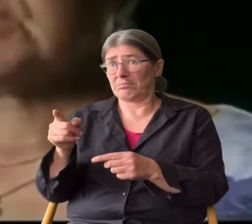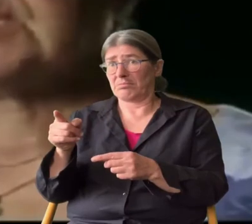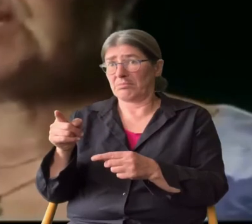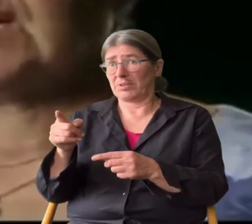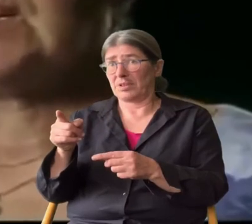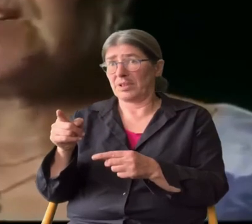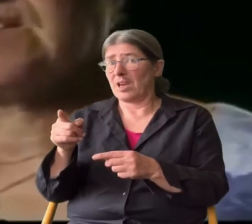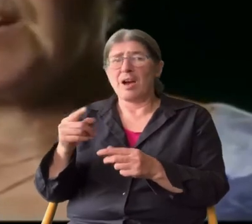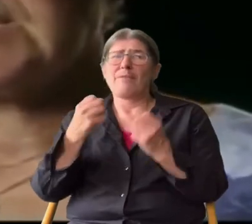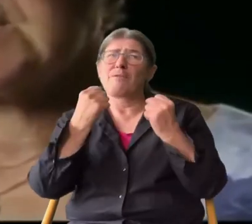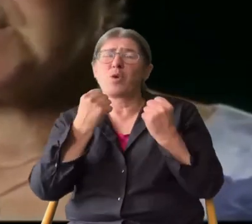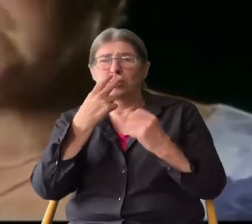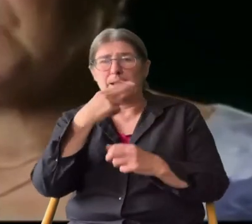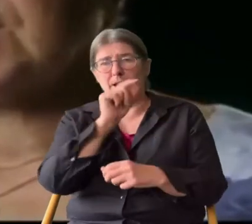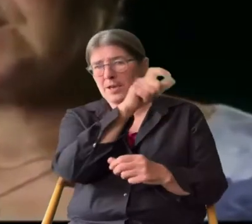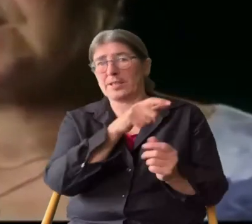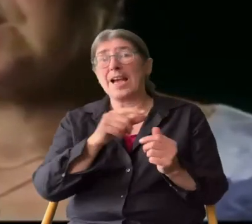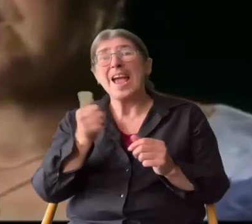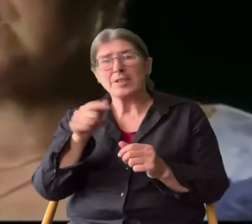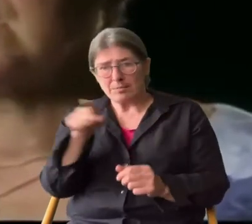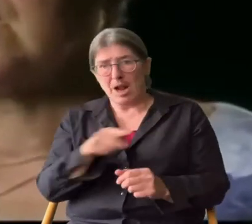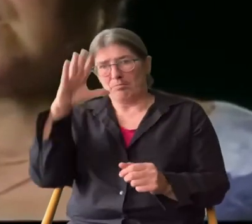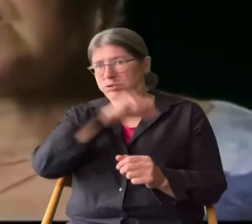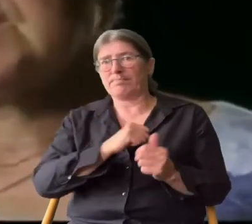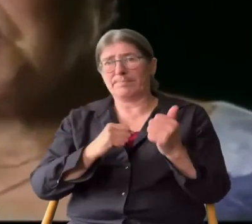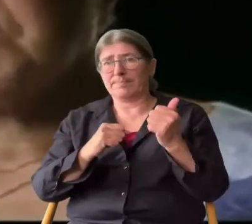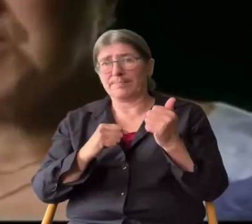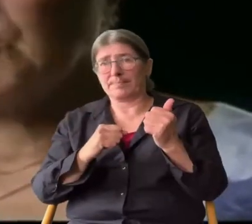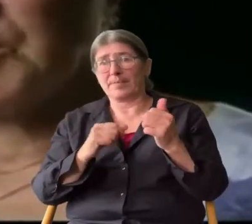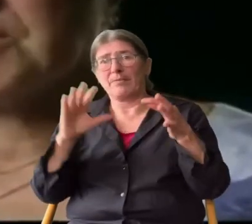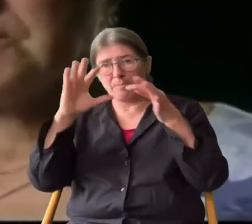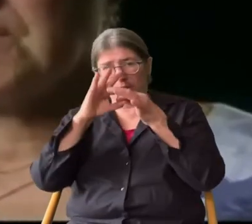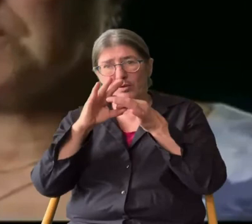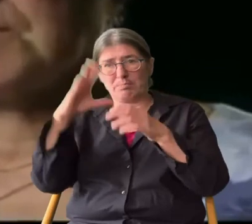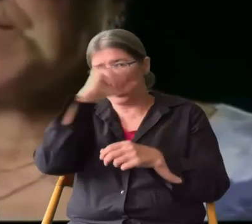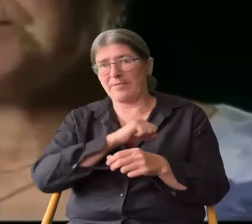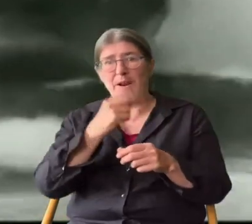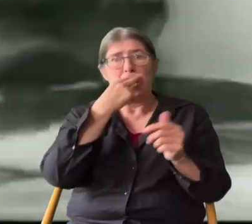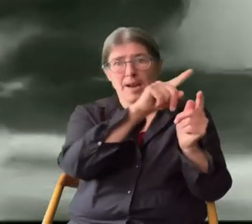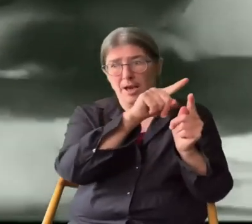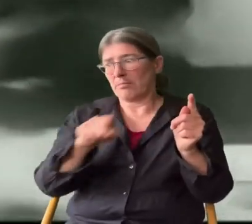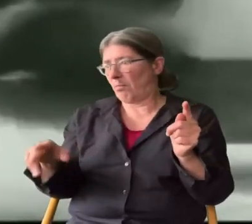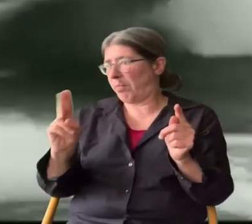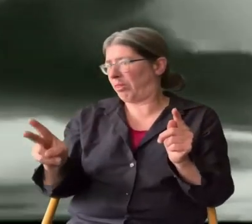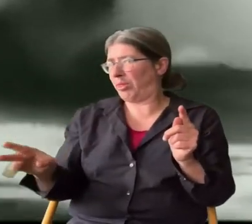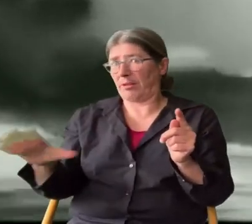diesem verfluchten Hitler. Das war eigentlich das erste Mal, dass ich diese Verbindung begriffen habe. Ne?